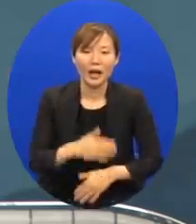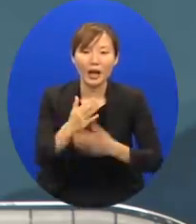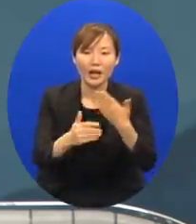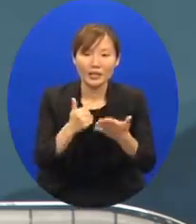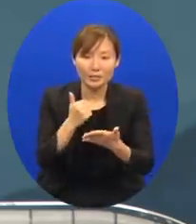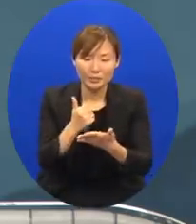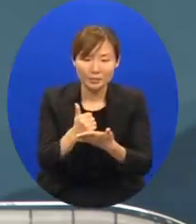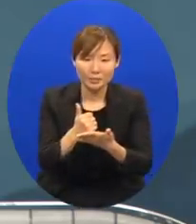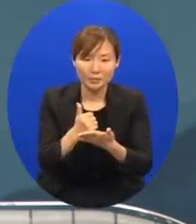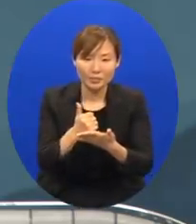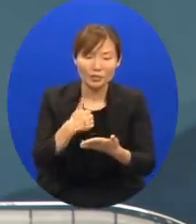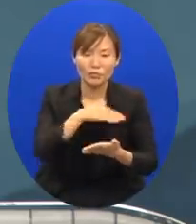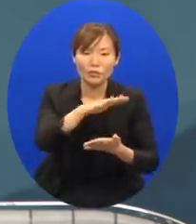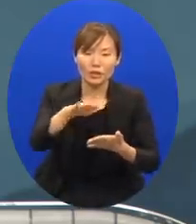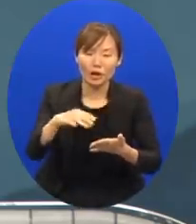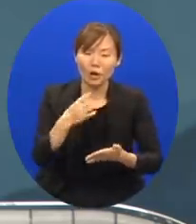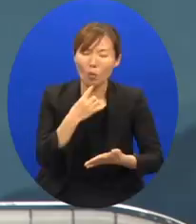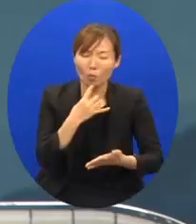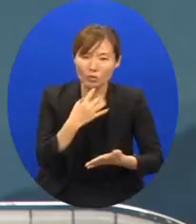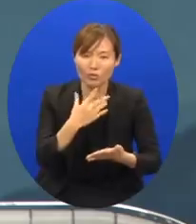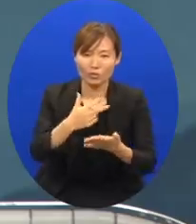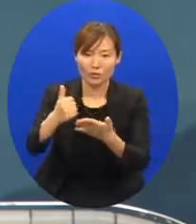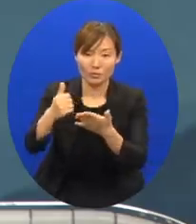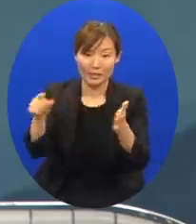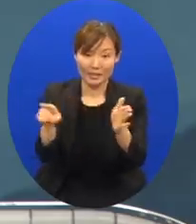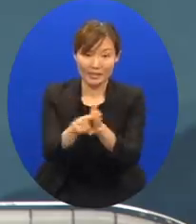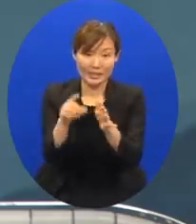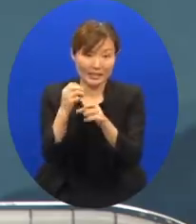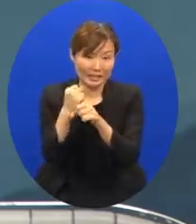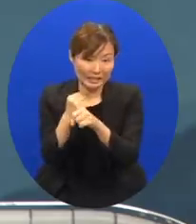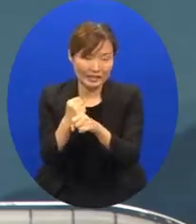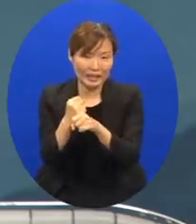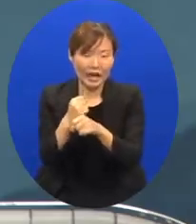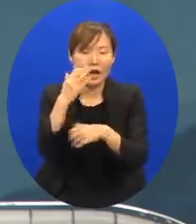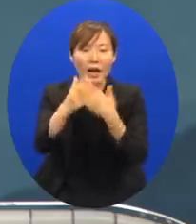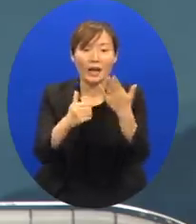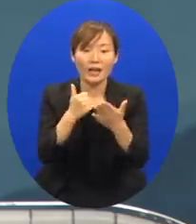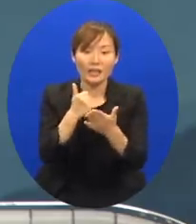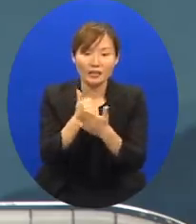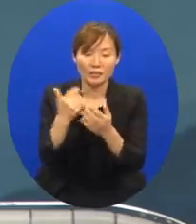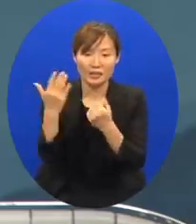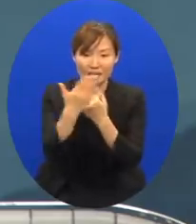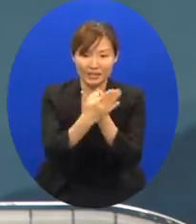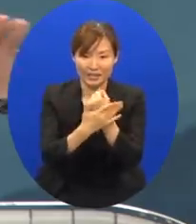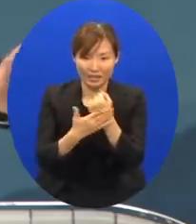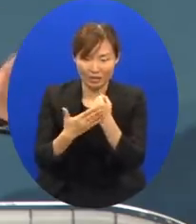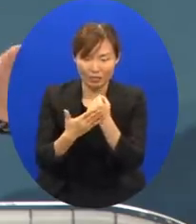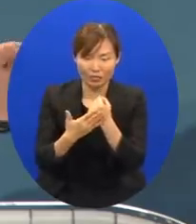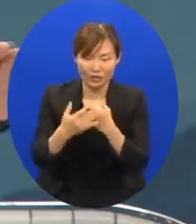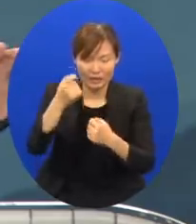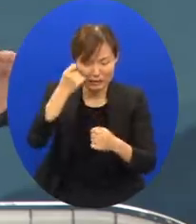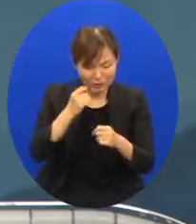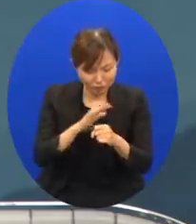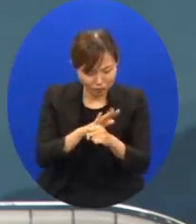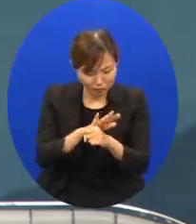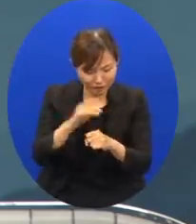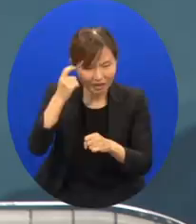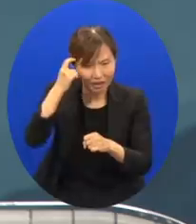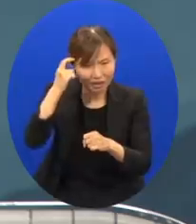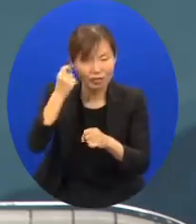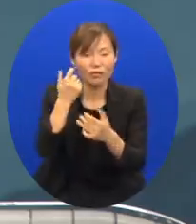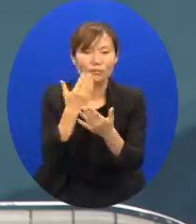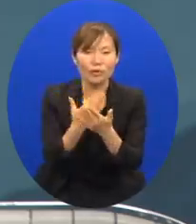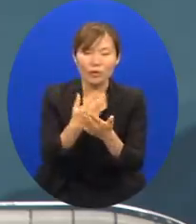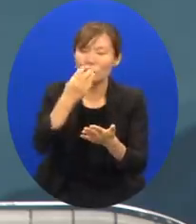그러나 우리가 오직 주님을 의지합니다 하나님의 은혜로 1 4 우리를 금 이력이 있어서 우리의